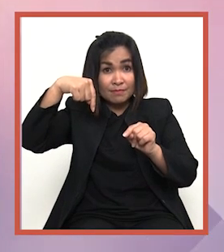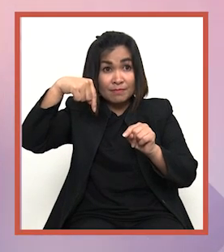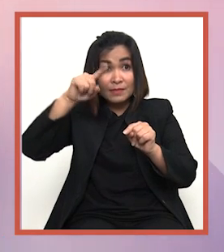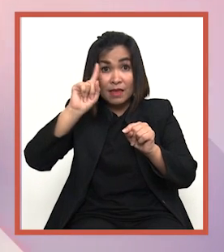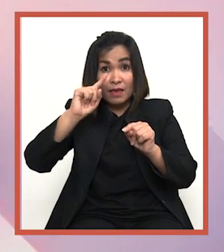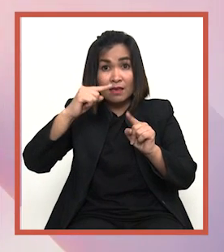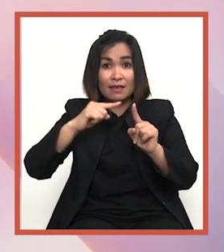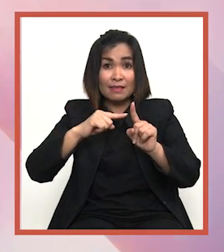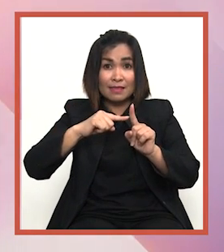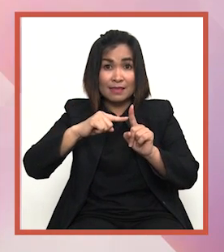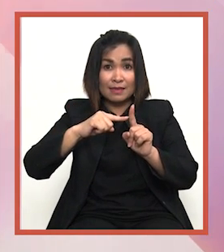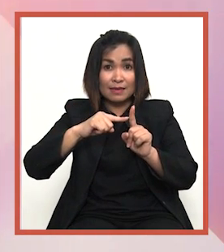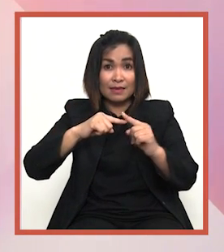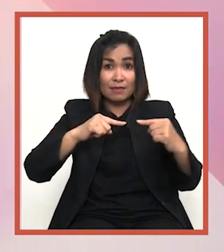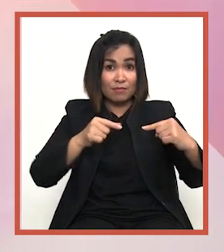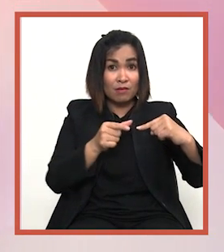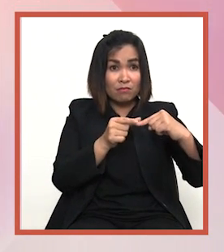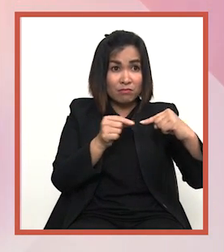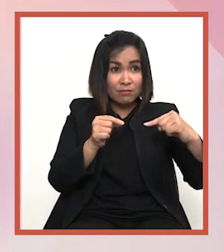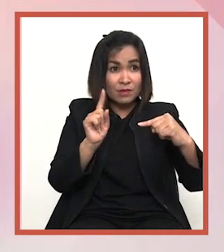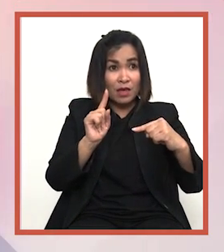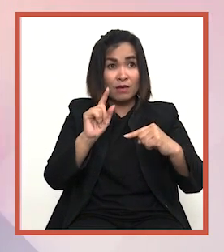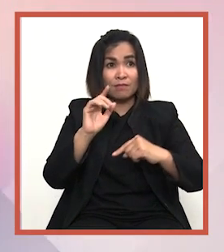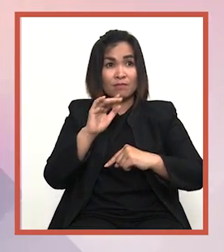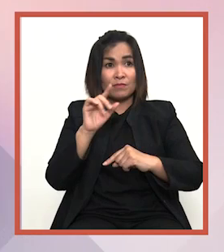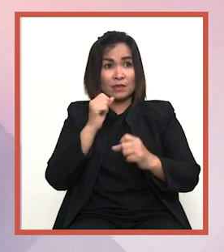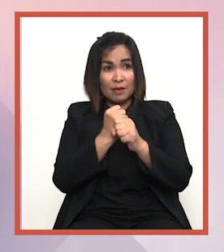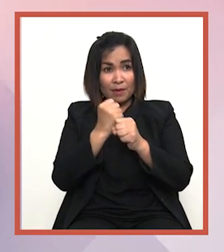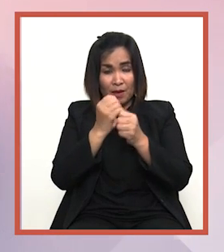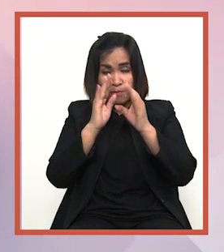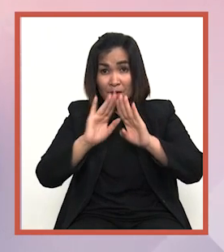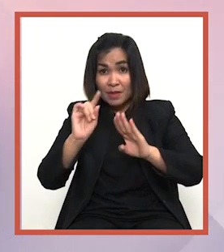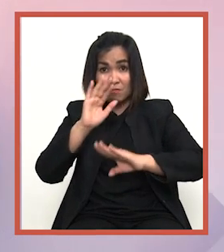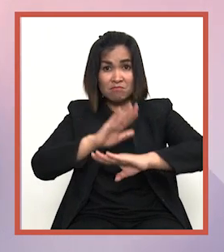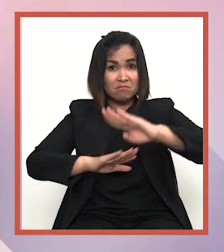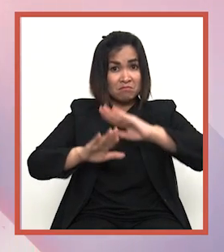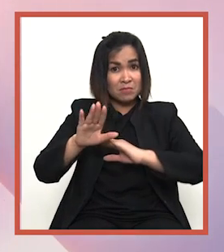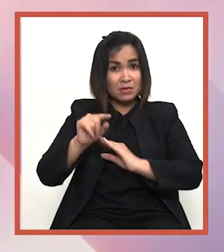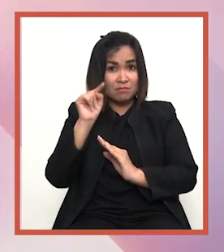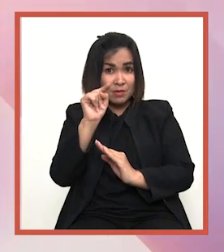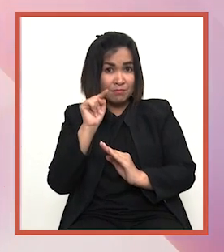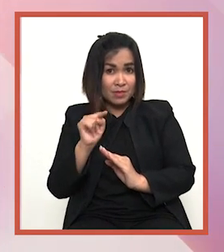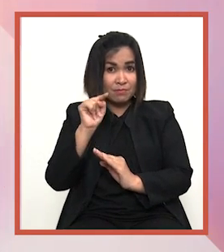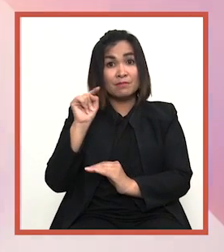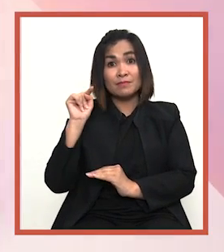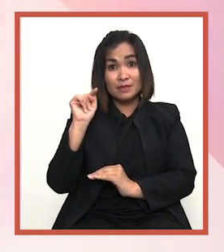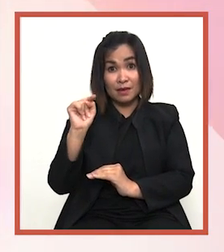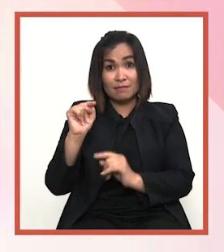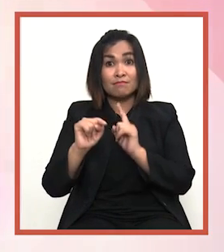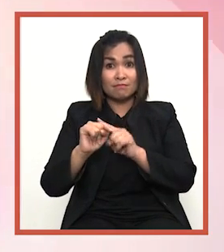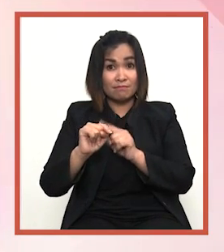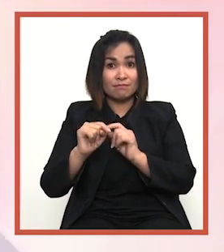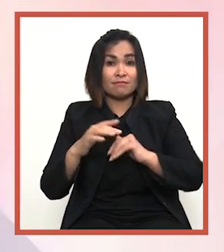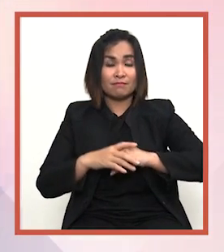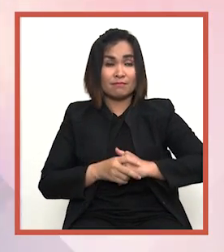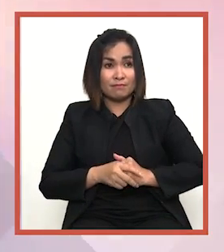นะครับที่ปลายของตัวพุทธนะให้รู้ให้ทราบว่านะครับนะใช้มือในการควบคุมนั่นก็คือใช้มือในการกดนั่นเอง